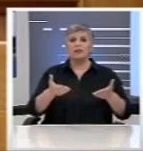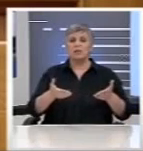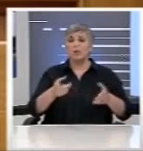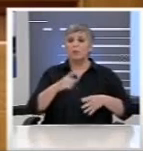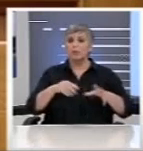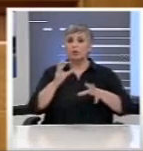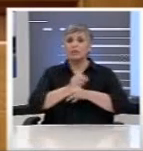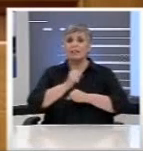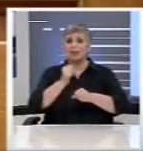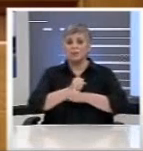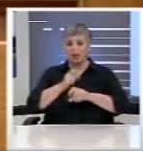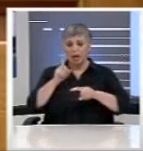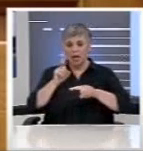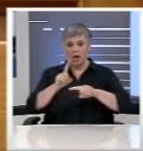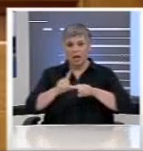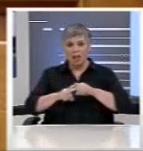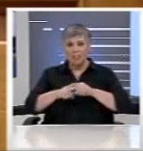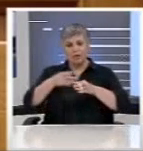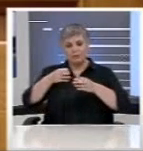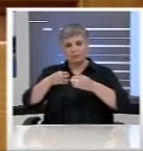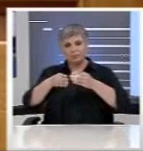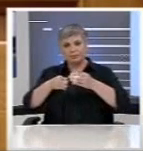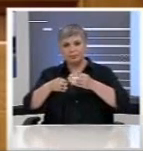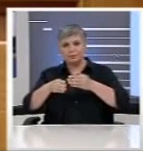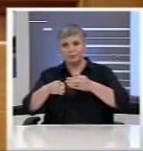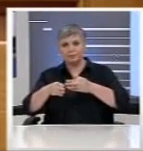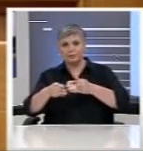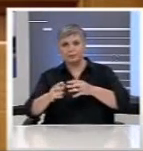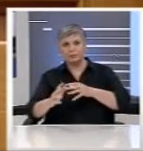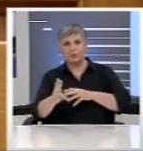κριθούμε. Και έρχομαι σε ένα άλλο σημείο της παρέμβασής σας.